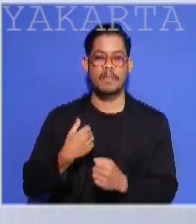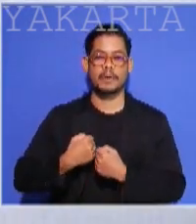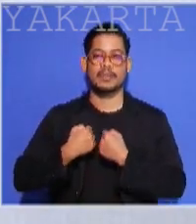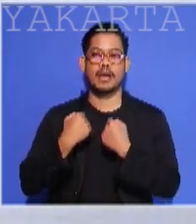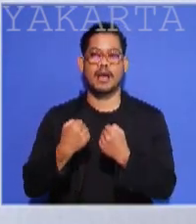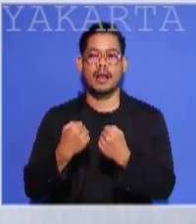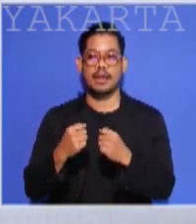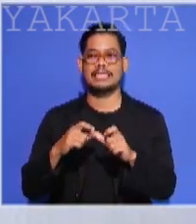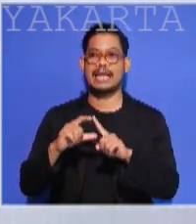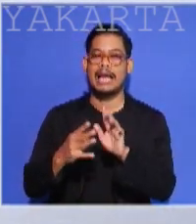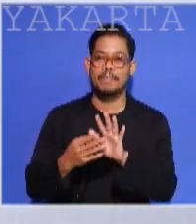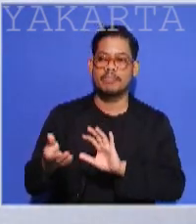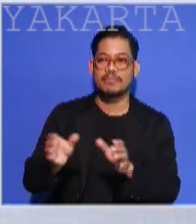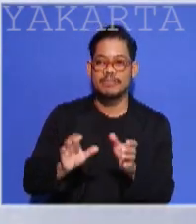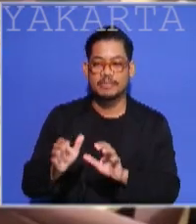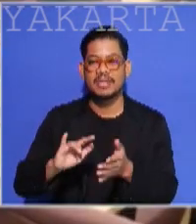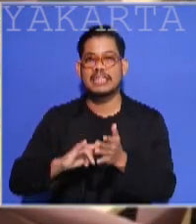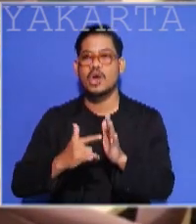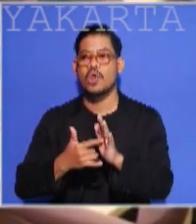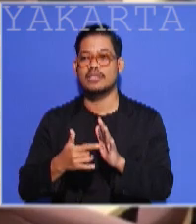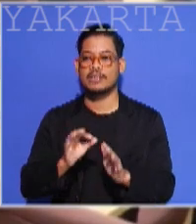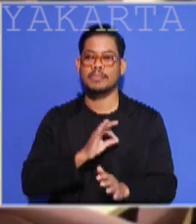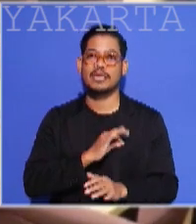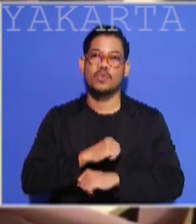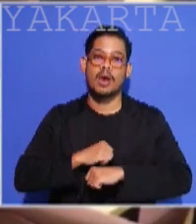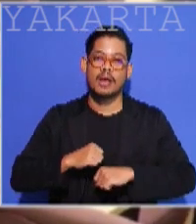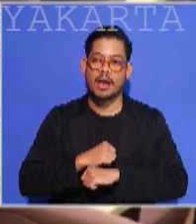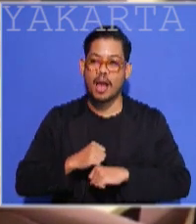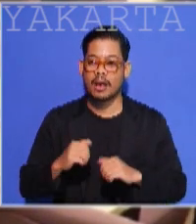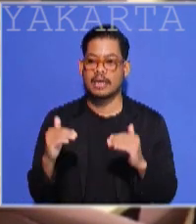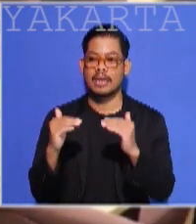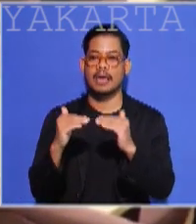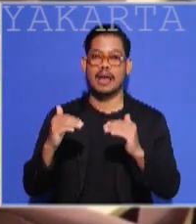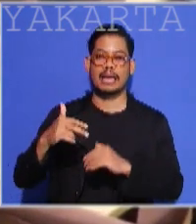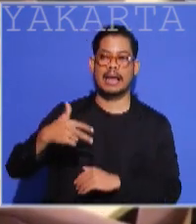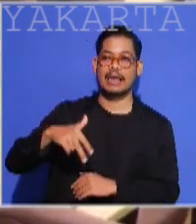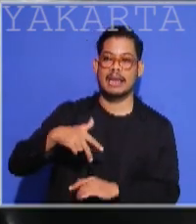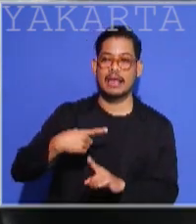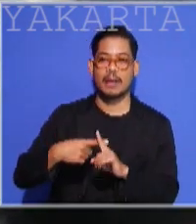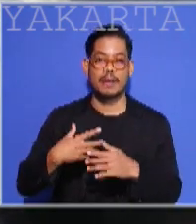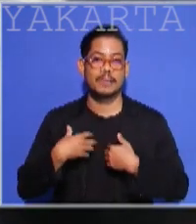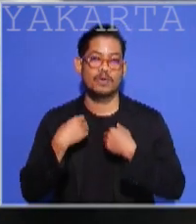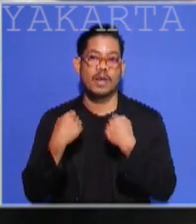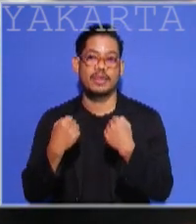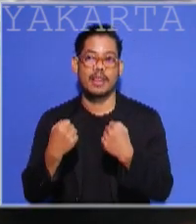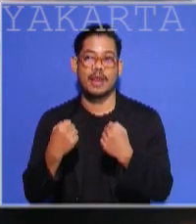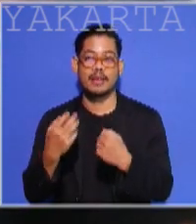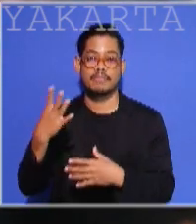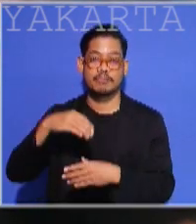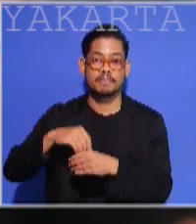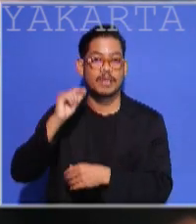pendidikan kesehatan prestasi olahraga kesetaran gender dan penguatan peran perempuan Pemuda dan